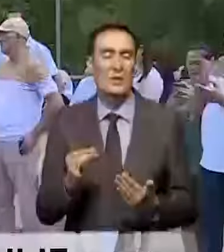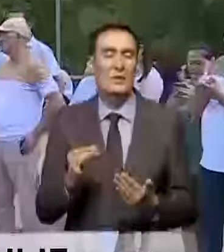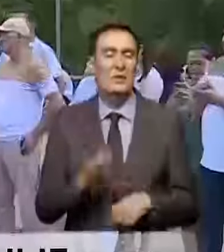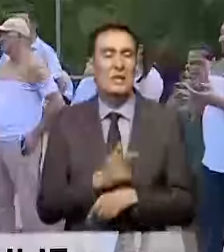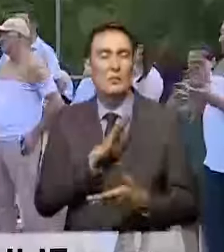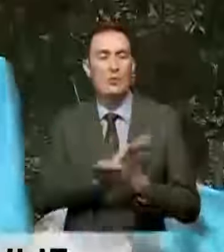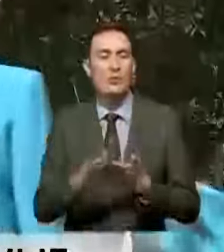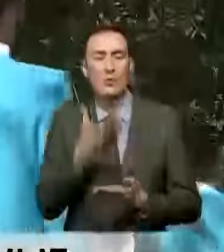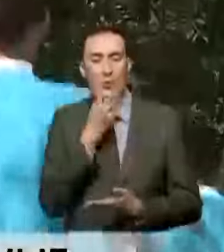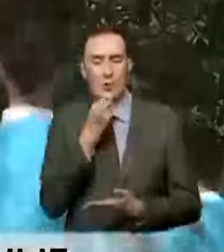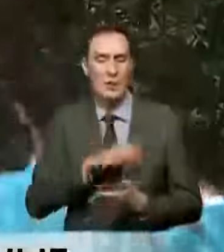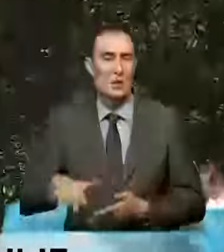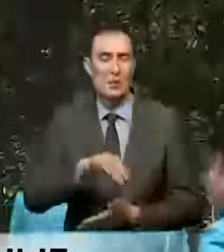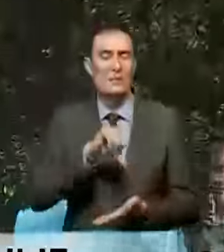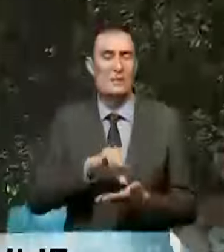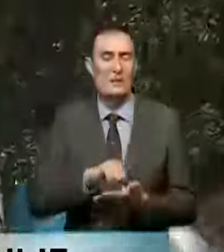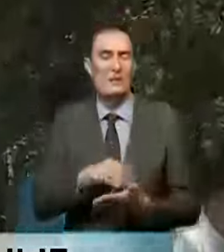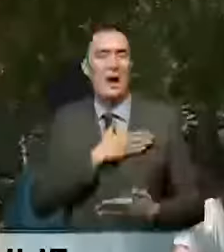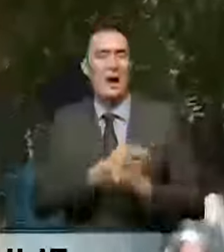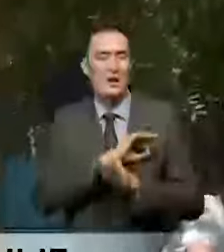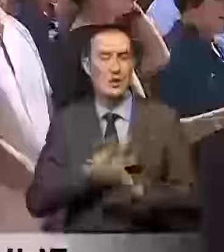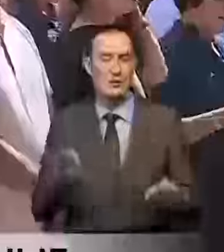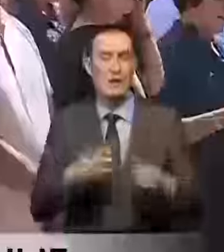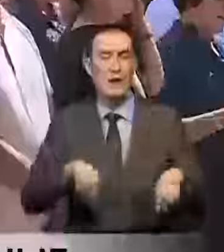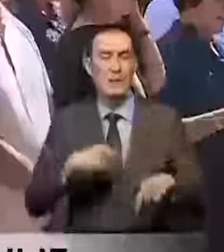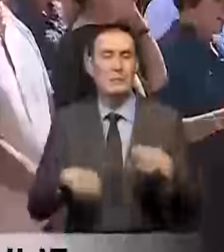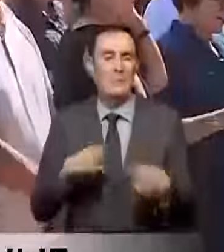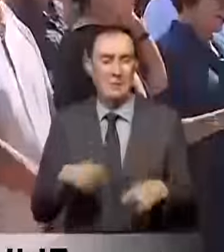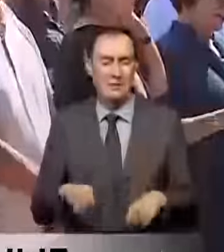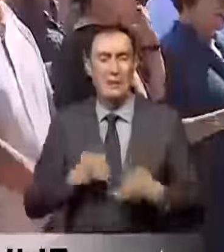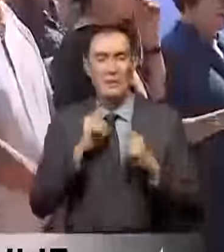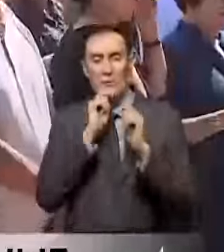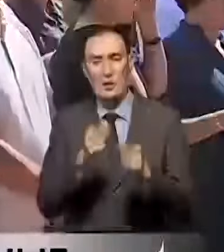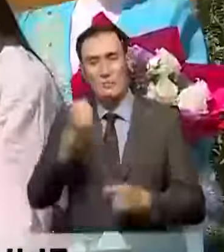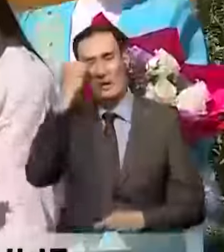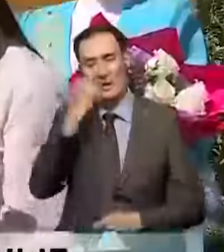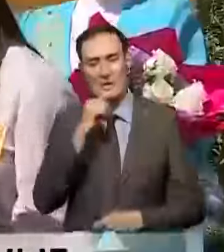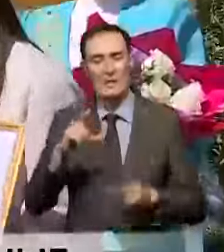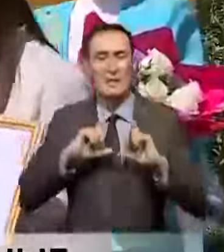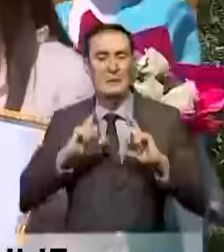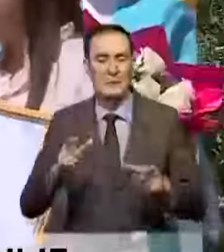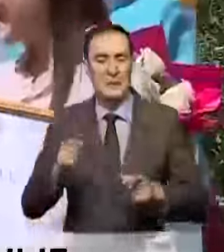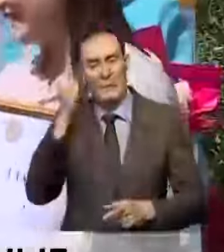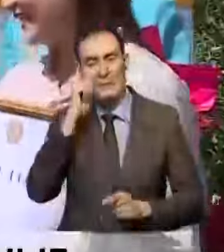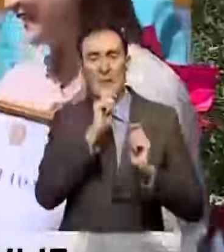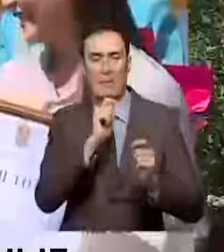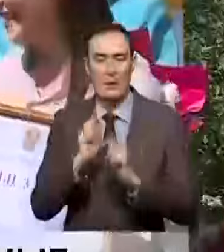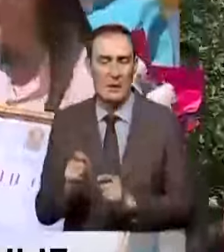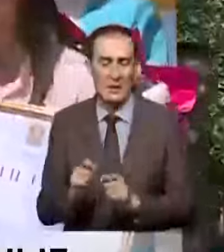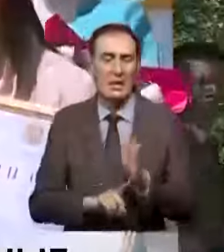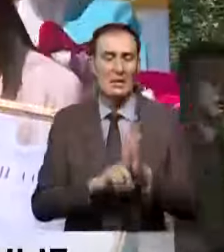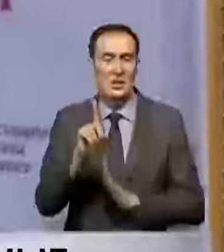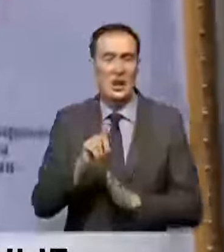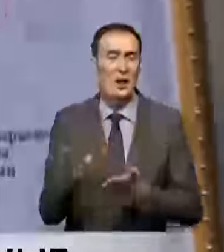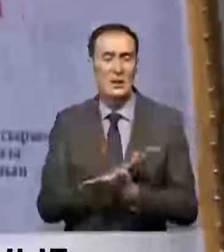самые ухоженные территории. Представителям отличившихся объектов предпринимательства вручили благодарственные письма и памятные подарки. С